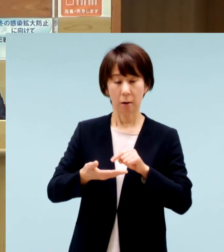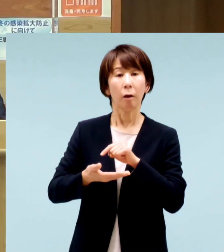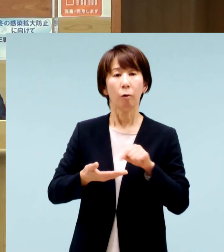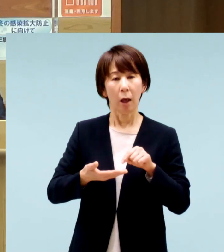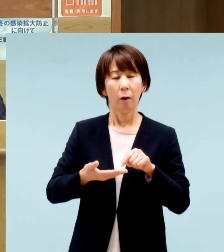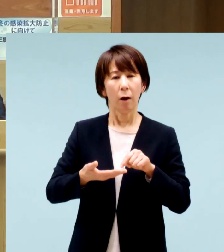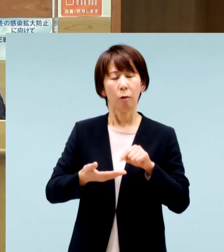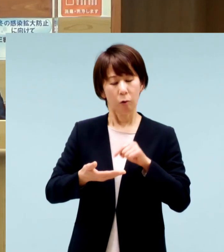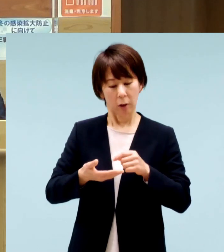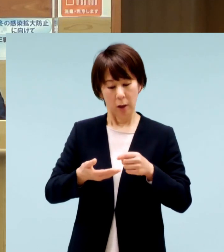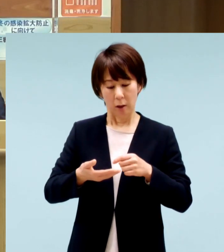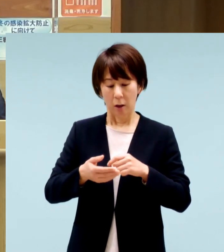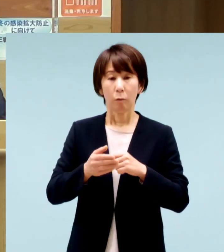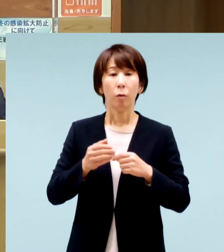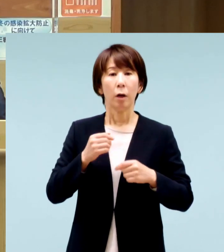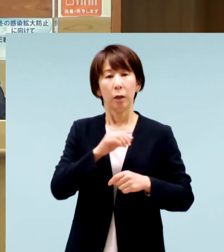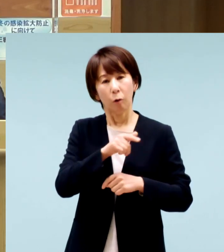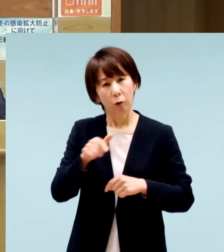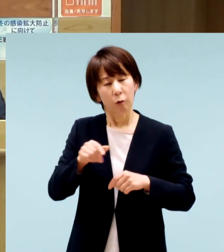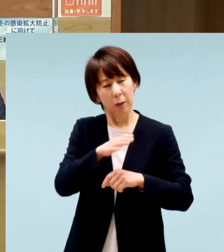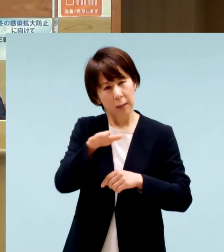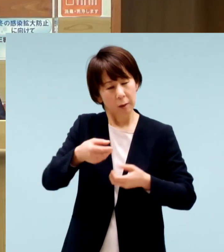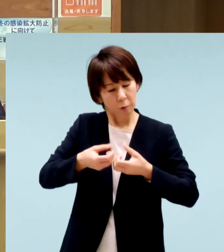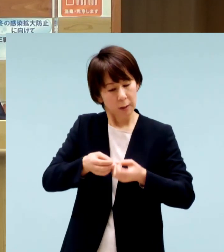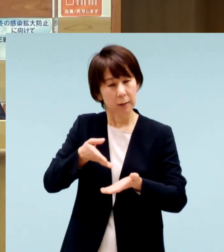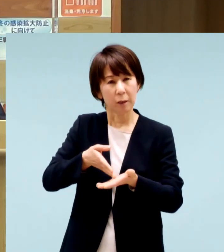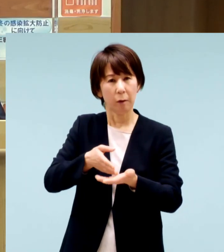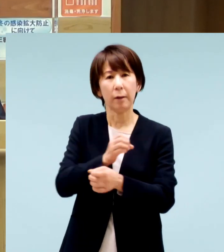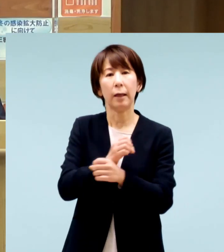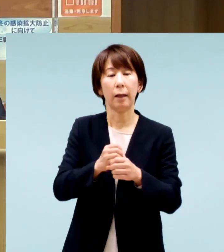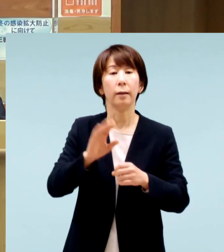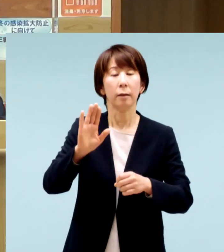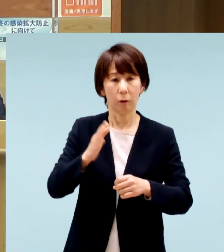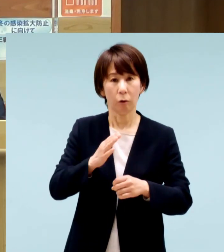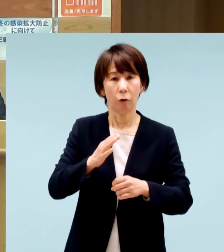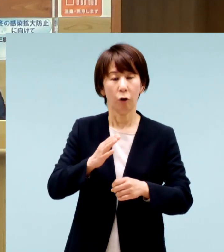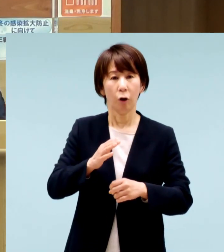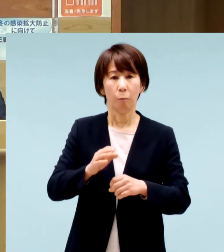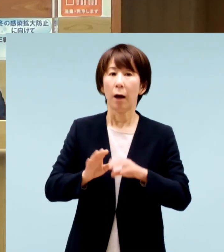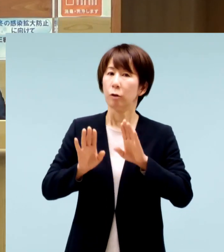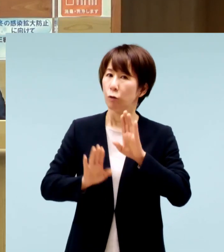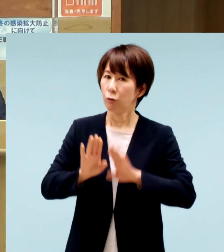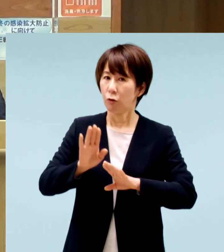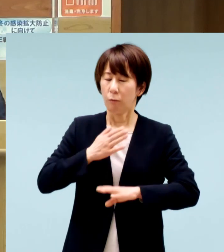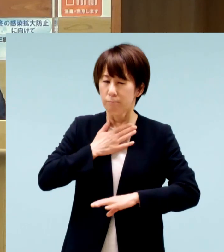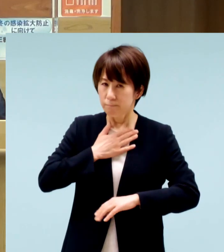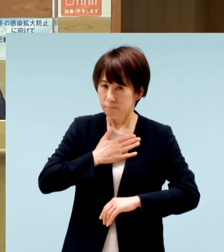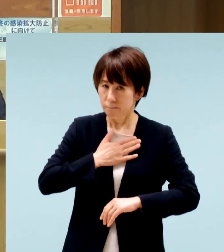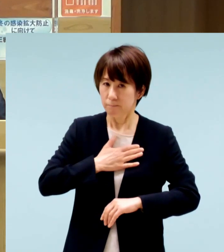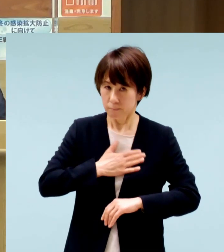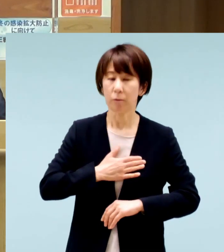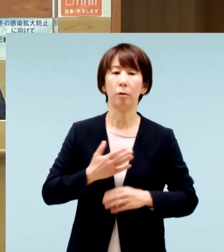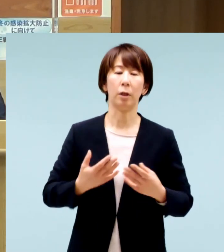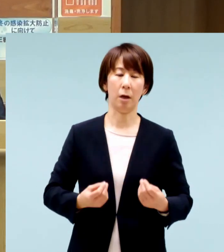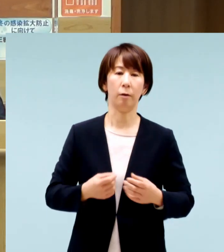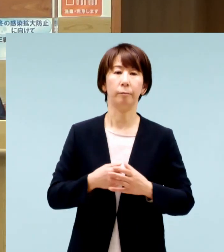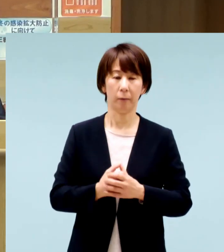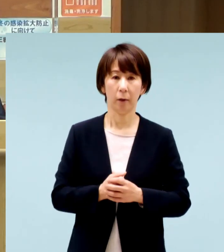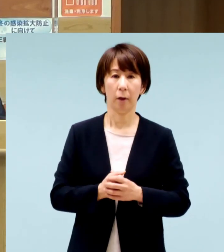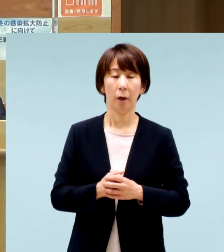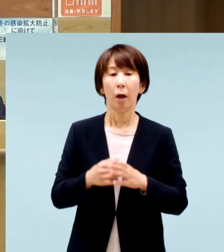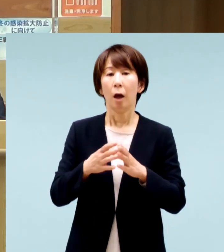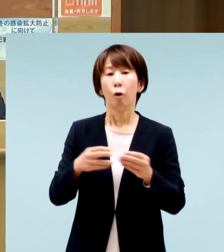いろ状況も分かってきてますのでそういった助言もいただきながらですね、これ国立感染症研究所の方帰りましたけれ